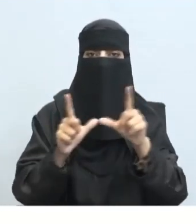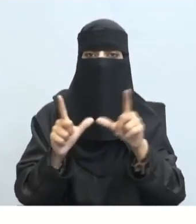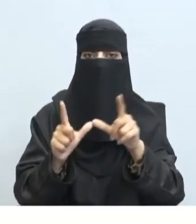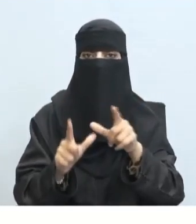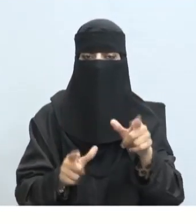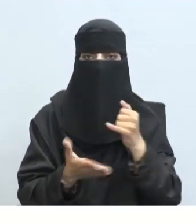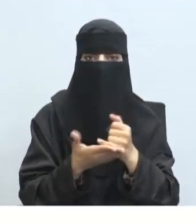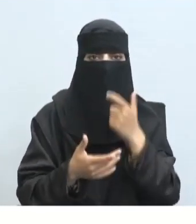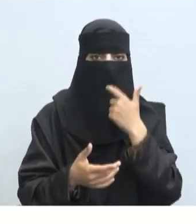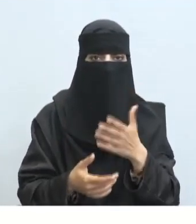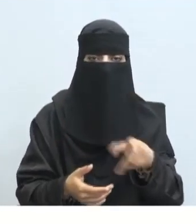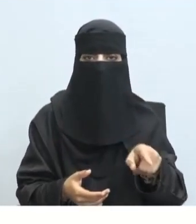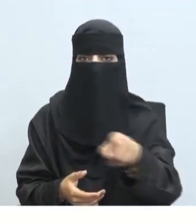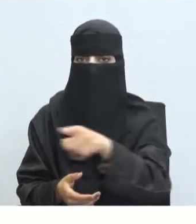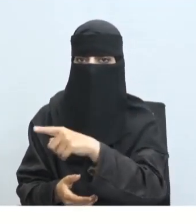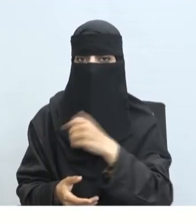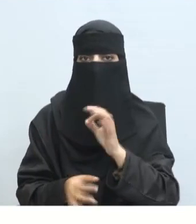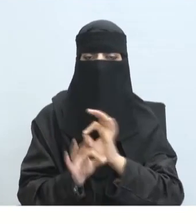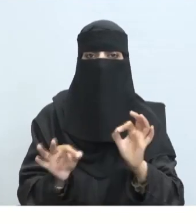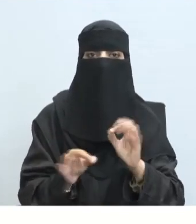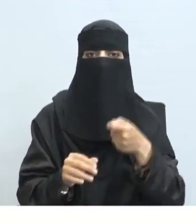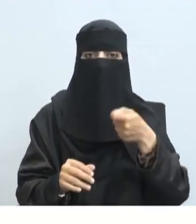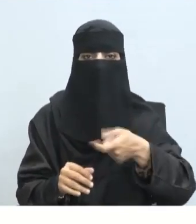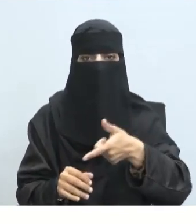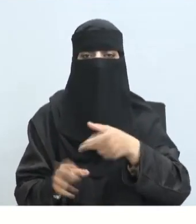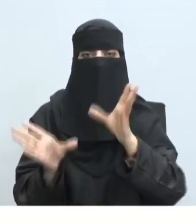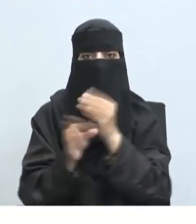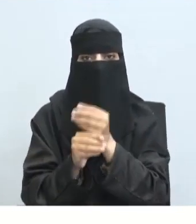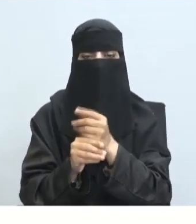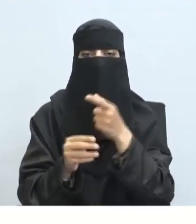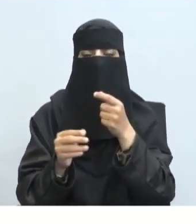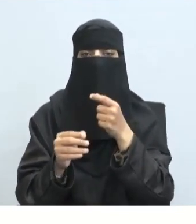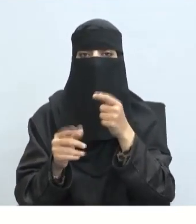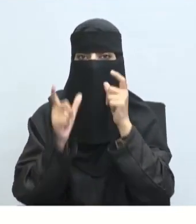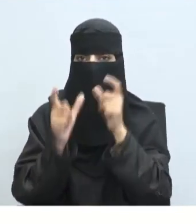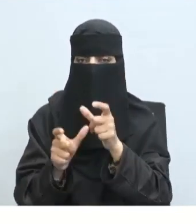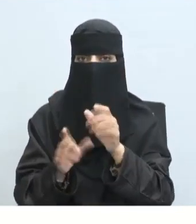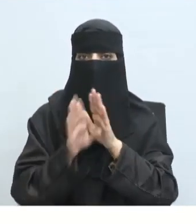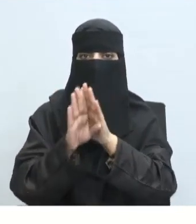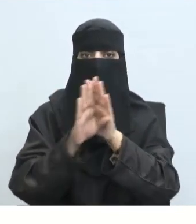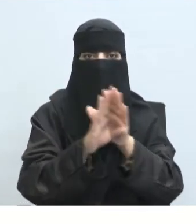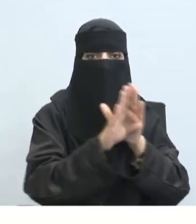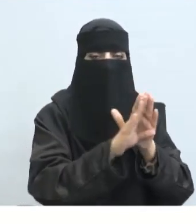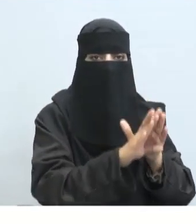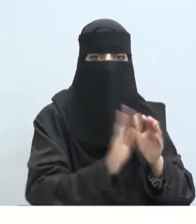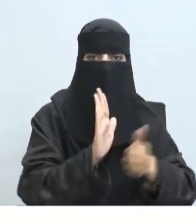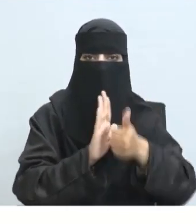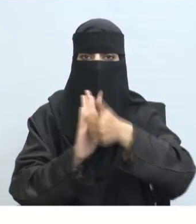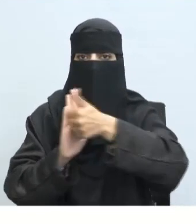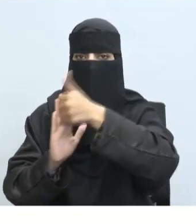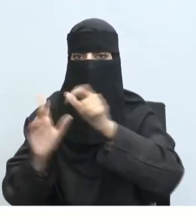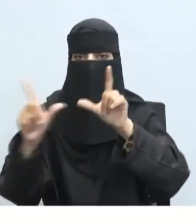اذا هي تسهل عمل كل اللجان من لجنه تمويل مرافق تسويق رعايه تقدم لهم الدعم لكي ينجحوا في